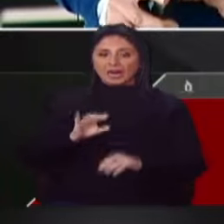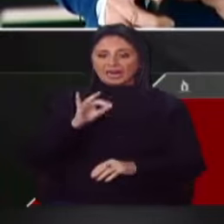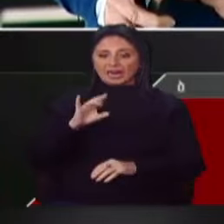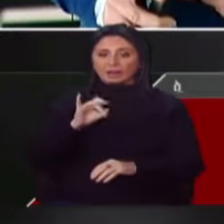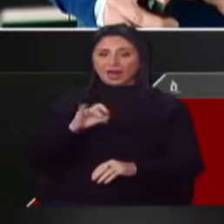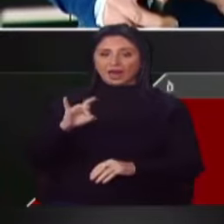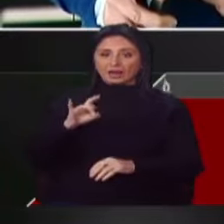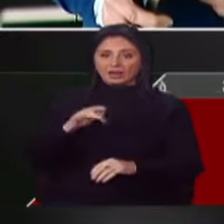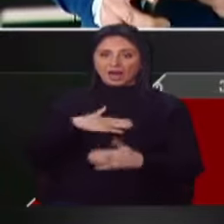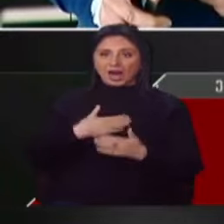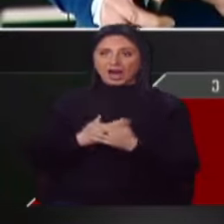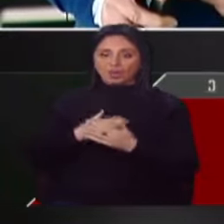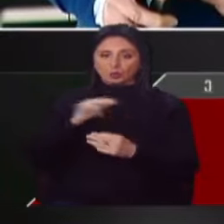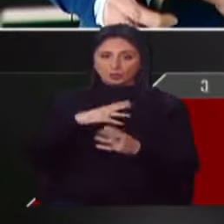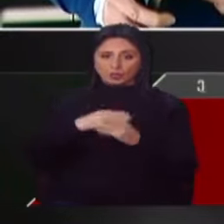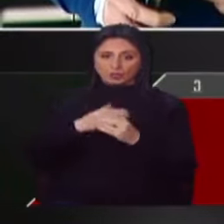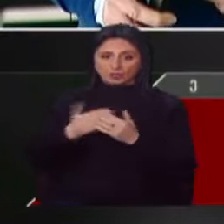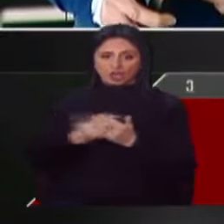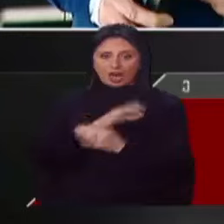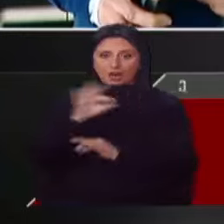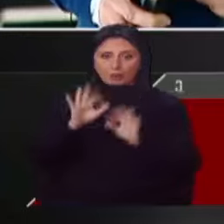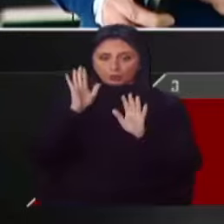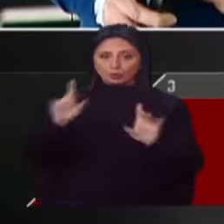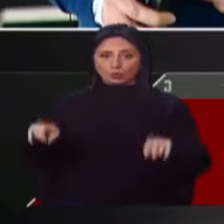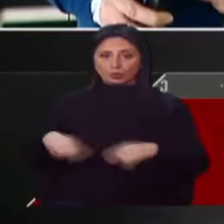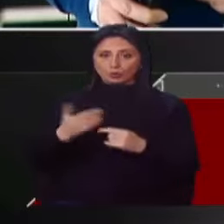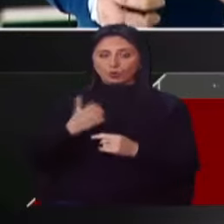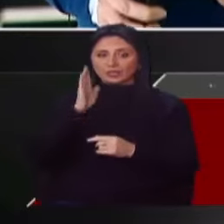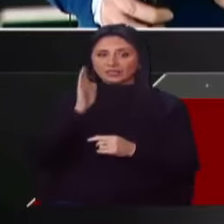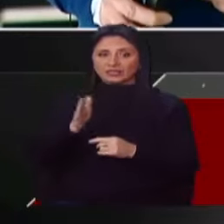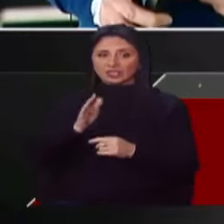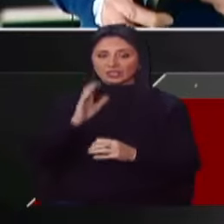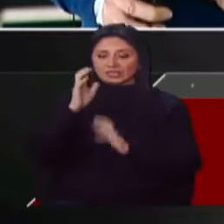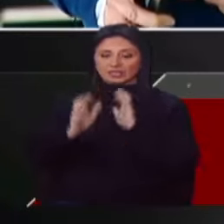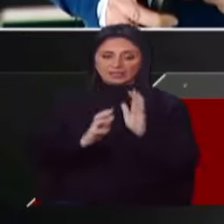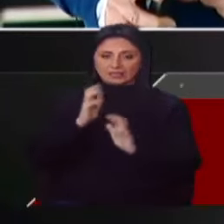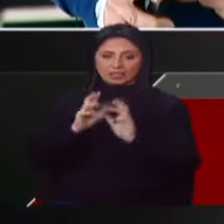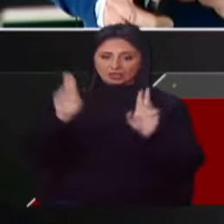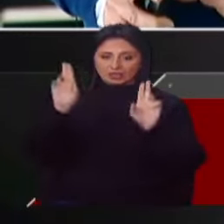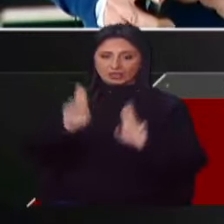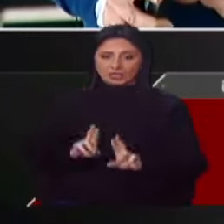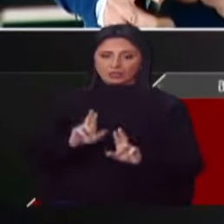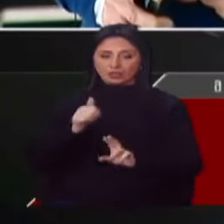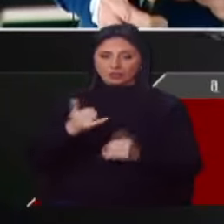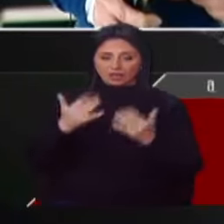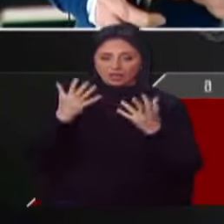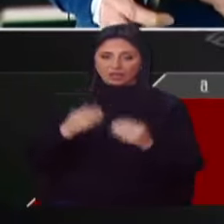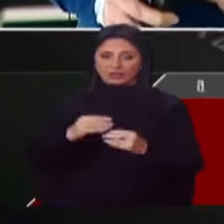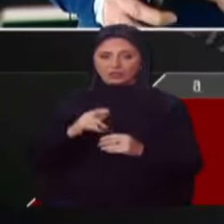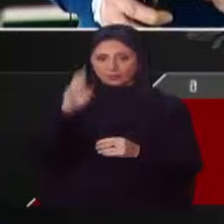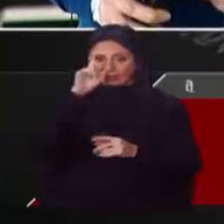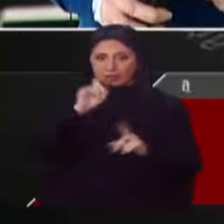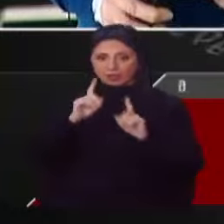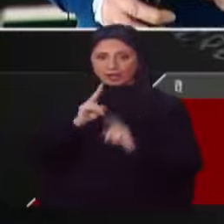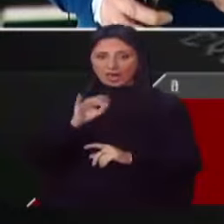IBR-თან აქტიური თანამშრომლობით იგეგმება ახალი პროექტის განხორციელება, რომელიც იქნება საერთაშორისო სტანდარტების და როგორც დღევანდელ მთავრობის